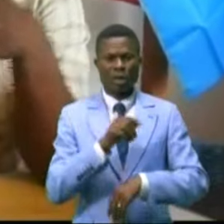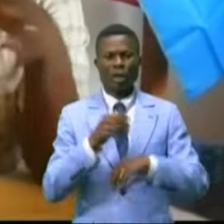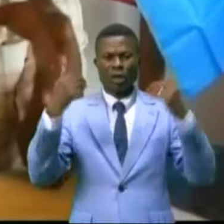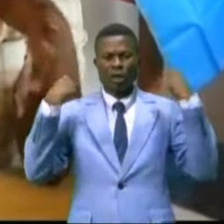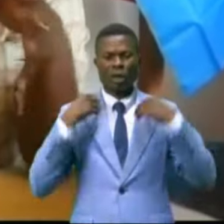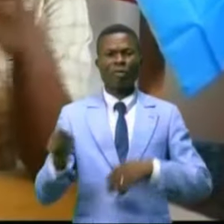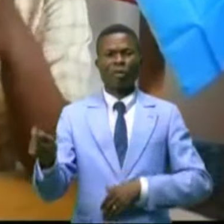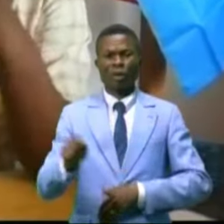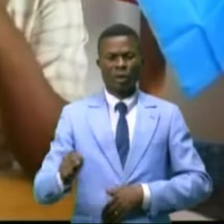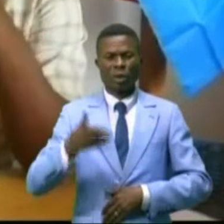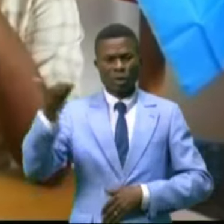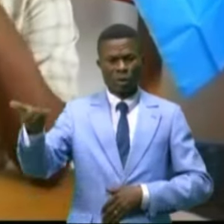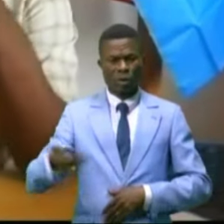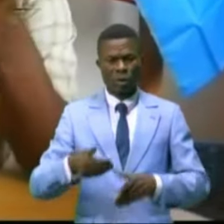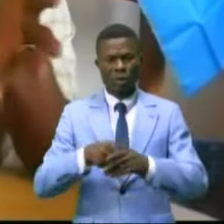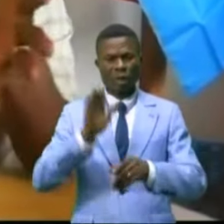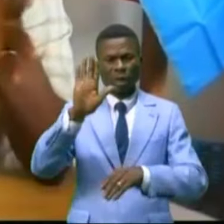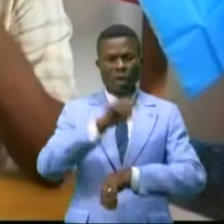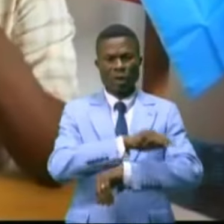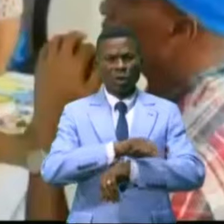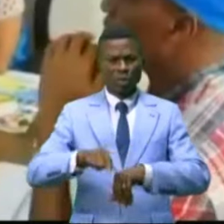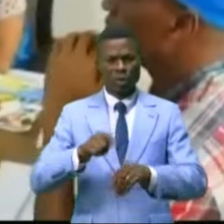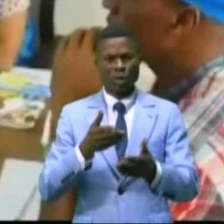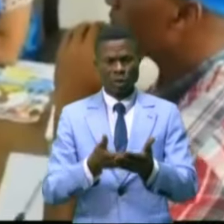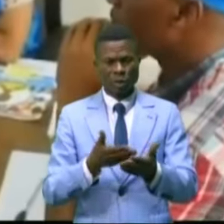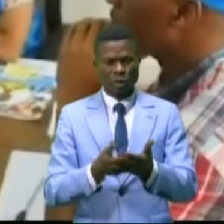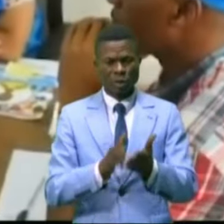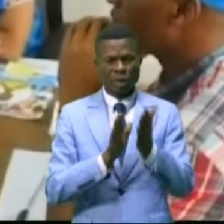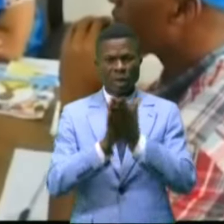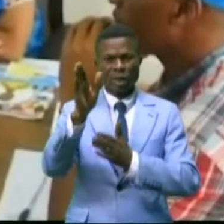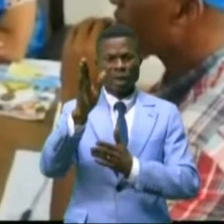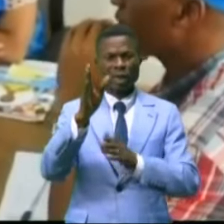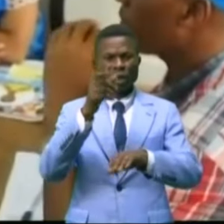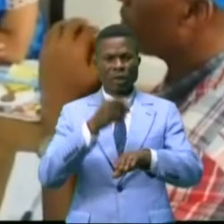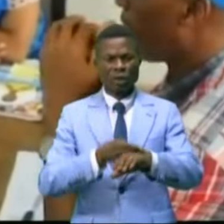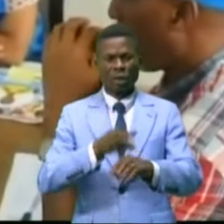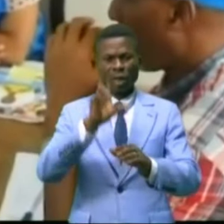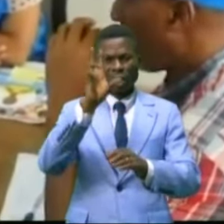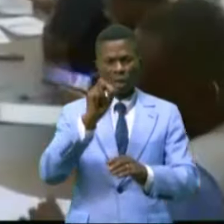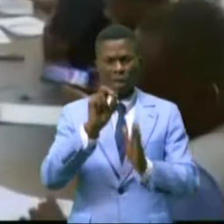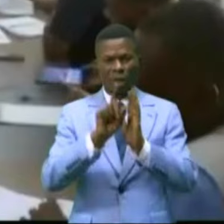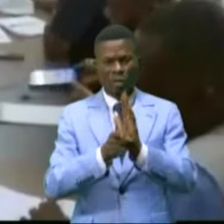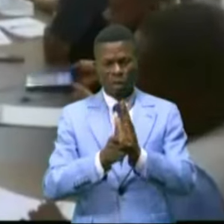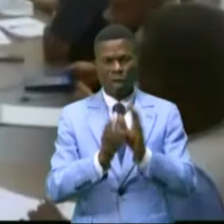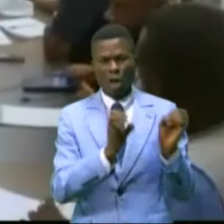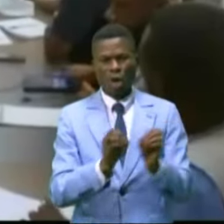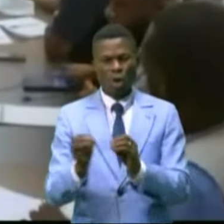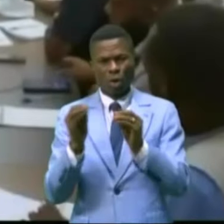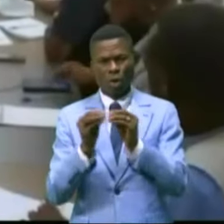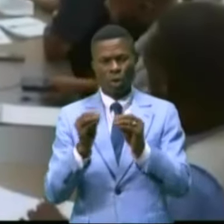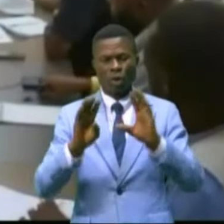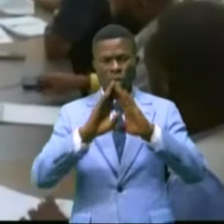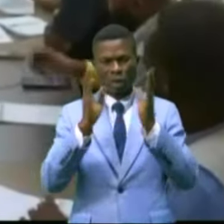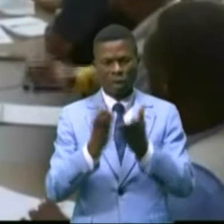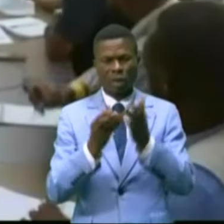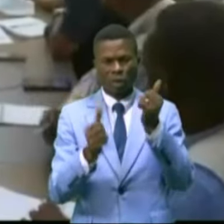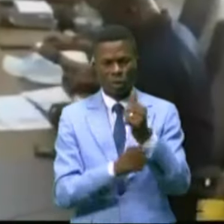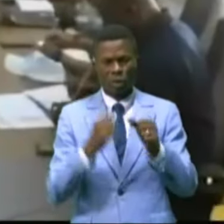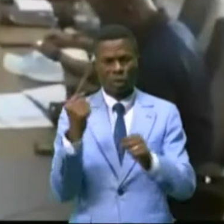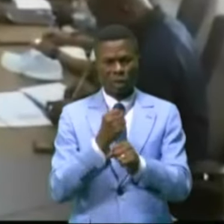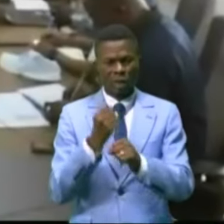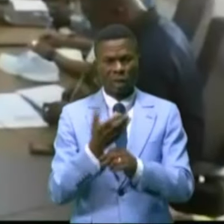territoire qu'il a reçu dans son cabinet de travail à 15h30 elle a présidé une réunion avec tout tout le partenaire de différents domaines